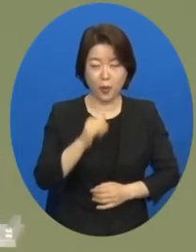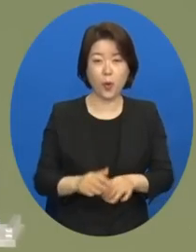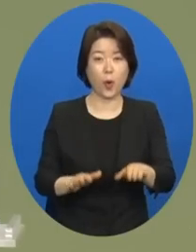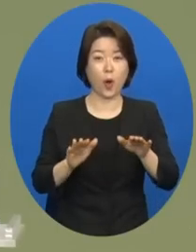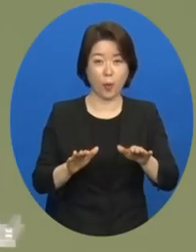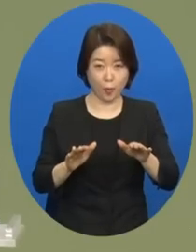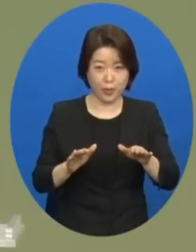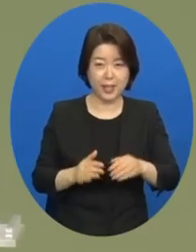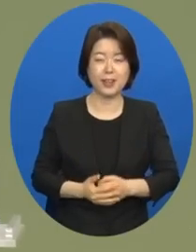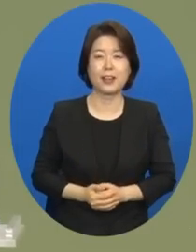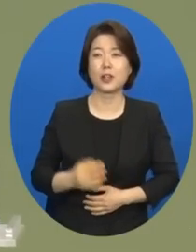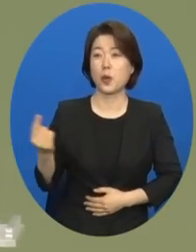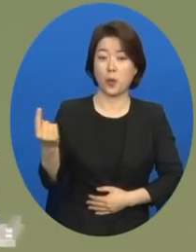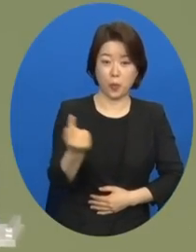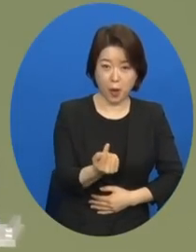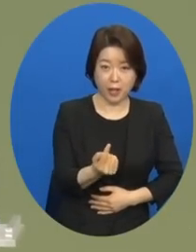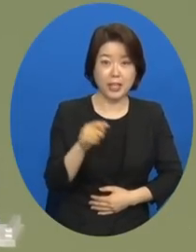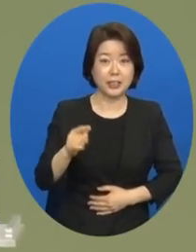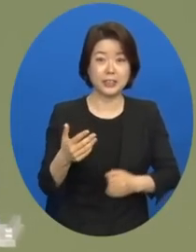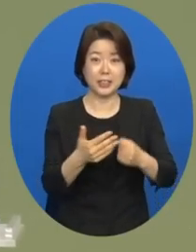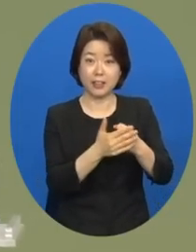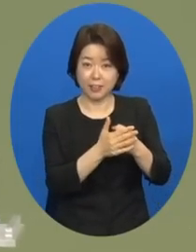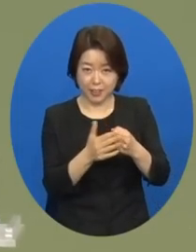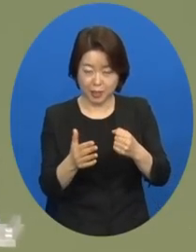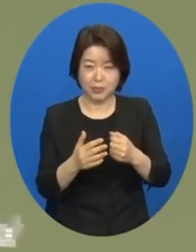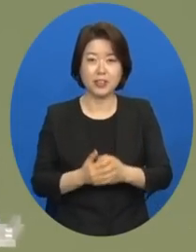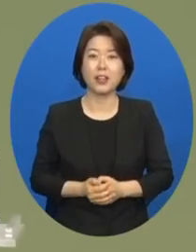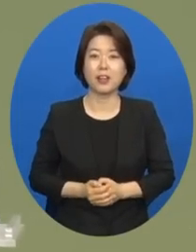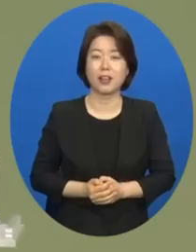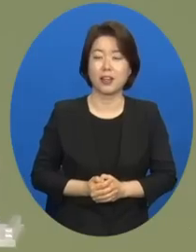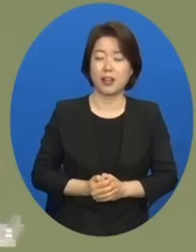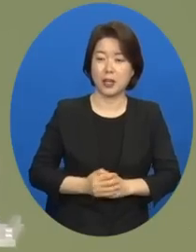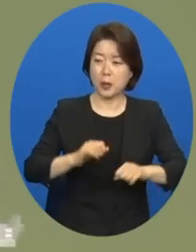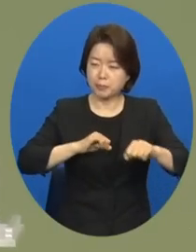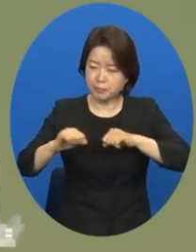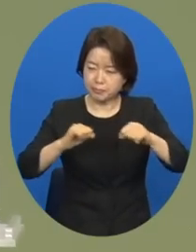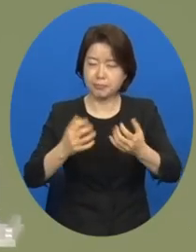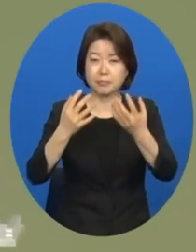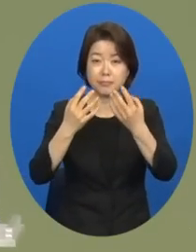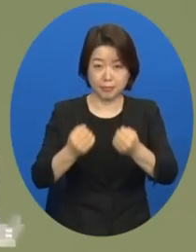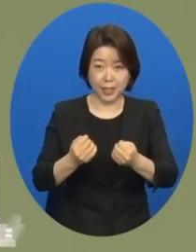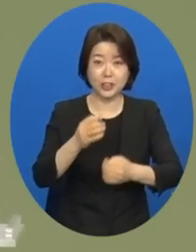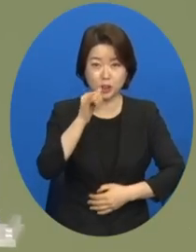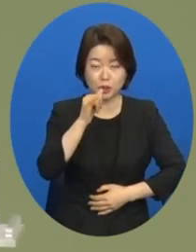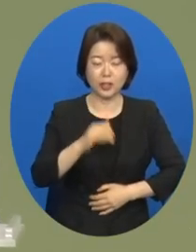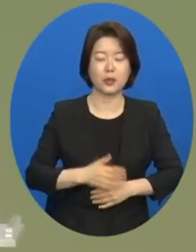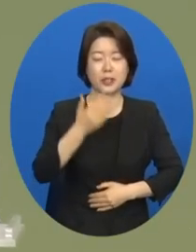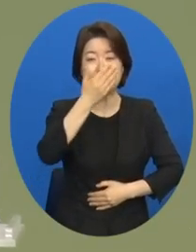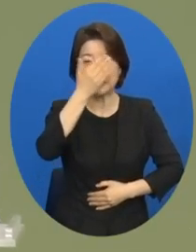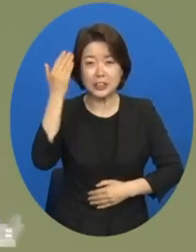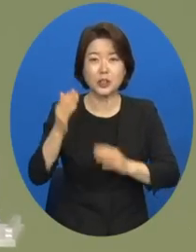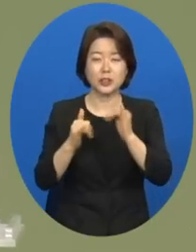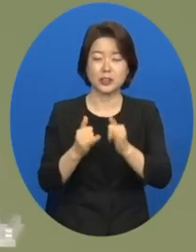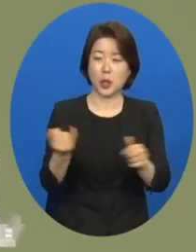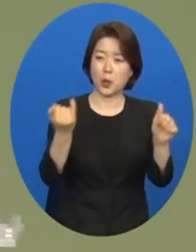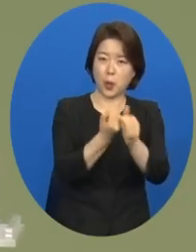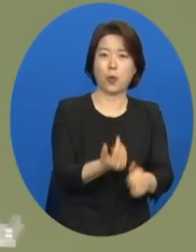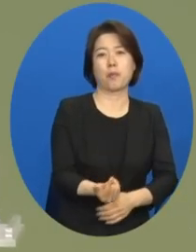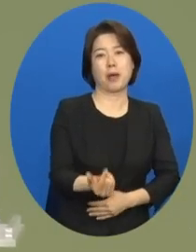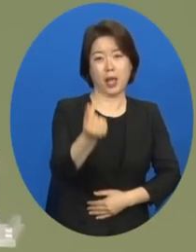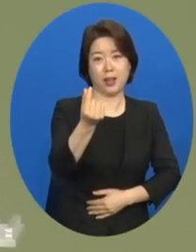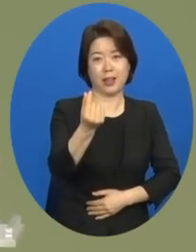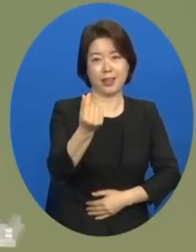이렇게 왔는데 그것 때문에 이렇게 사역을 하다 보니까 우리 청년들이 결혼도 빨리 하고